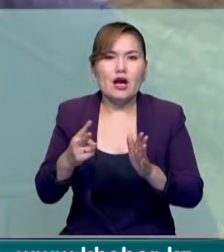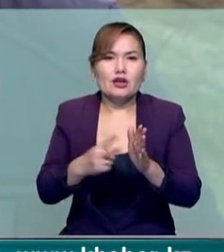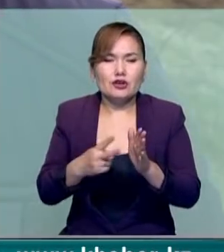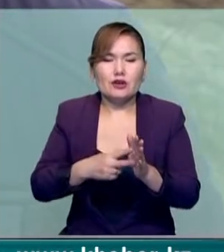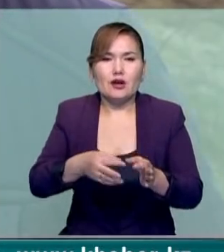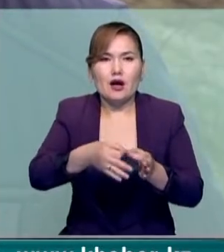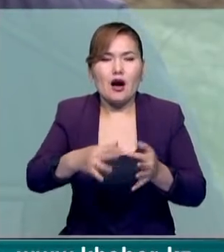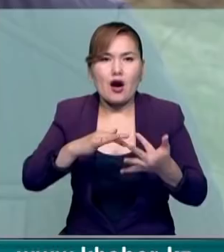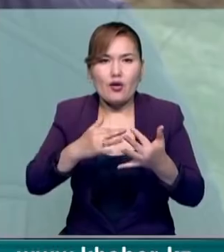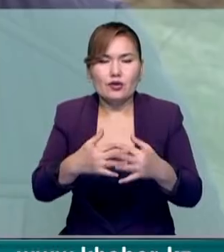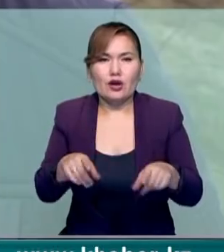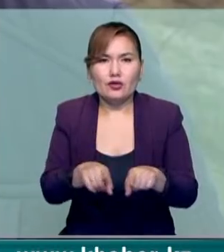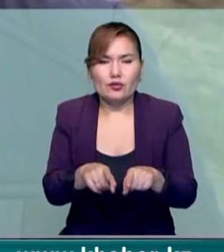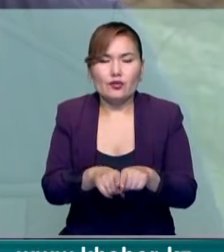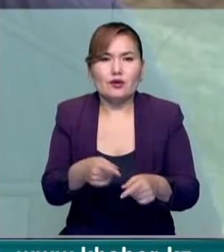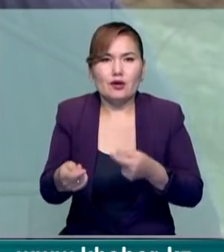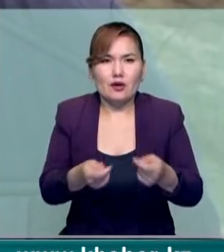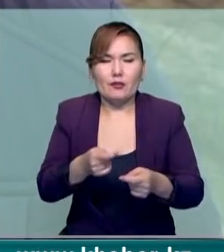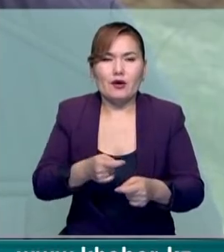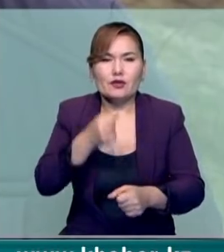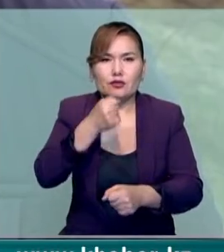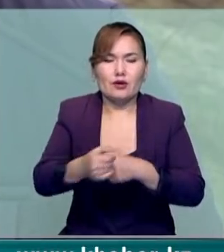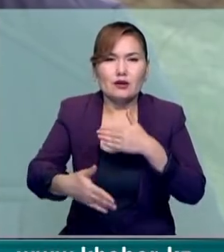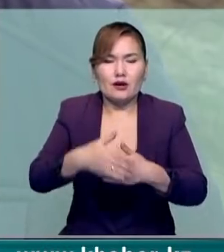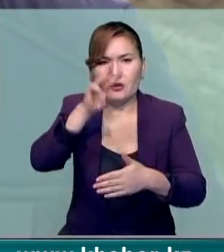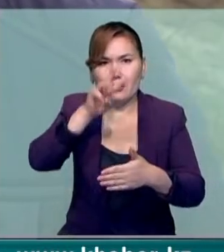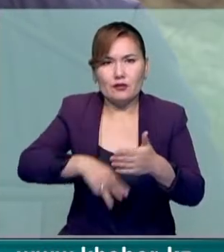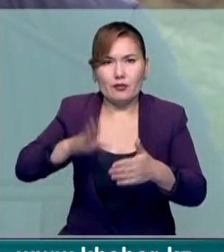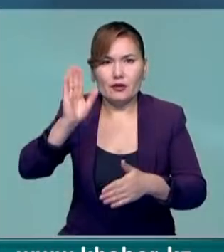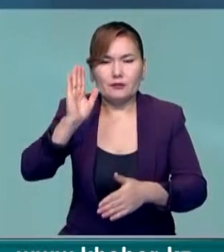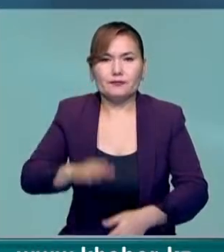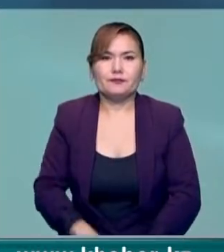селолық әкімдерге айыппұл салынды және нұсқама берілді.